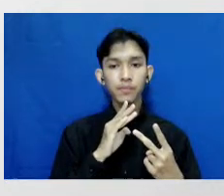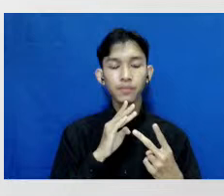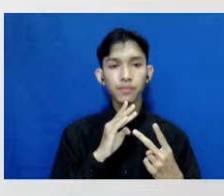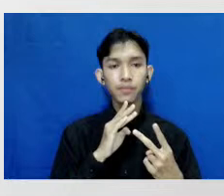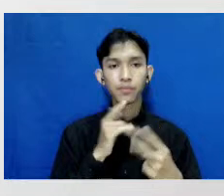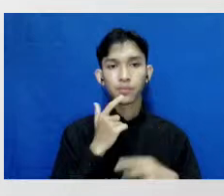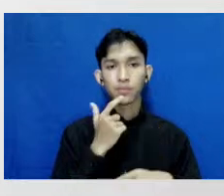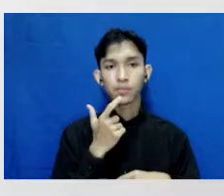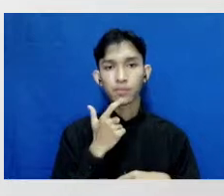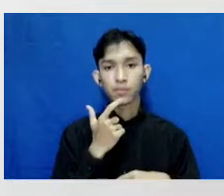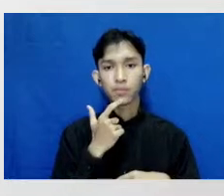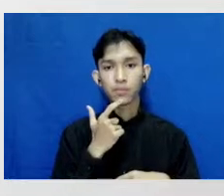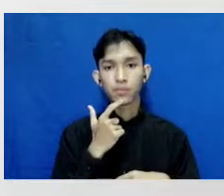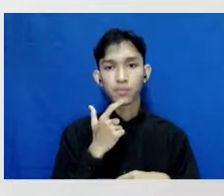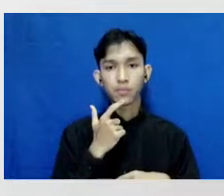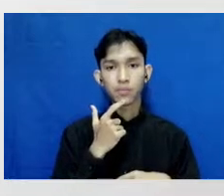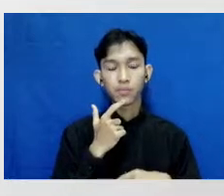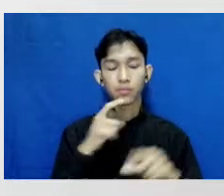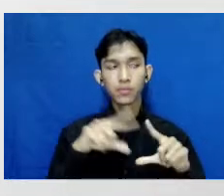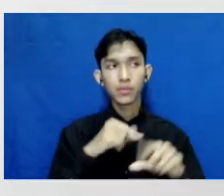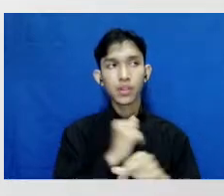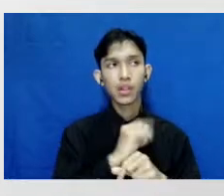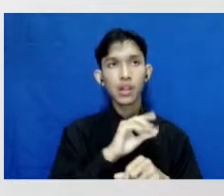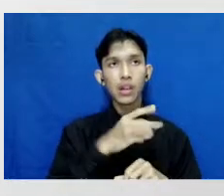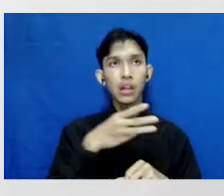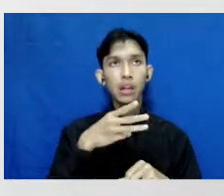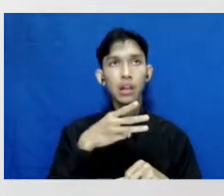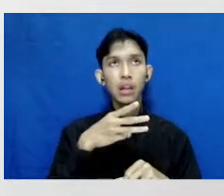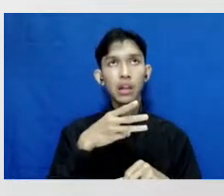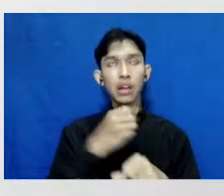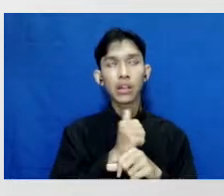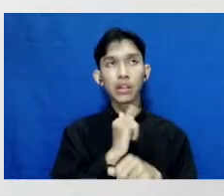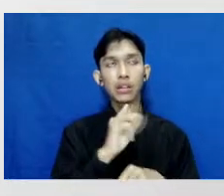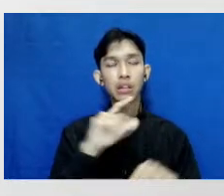terkait hal agregasi data yang mestinya